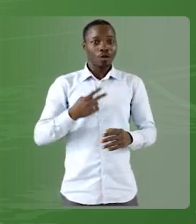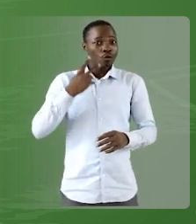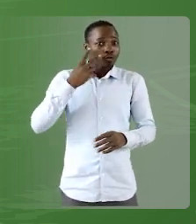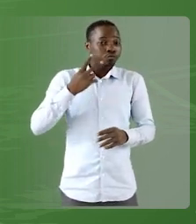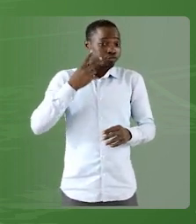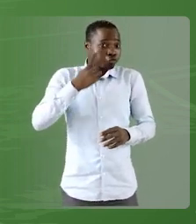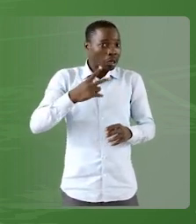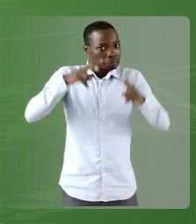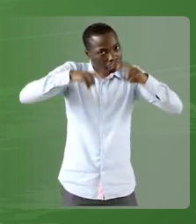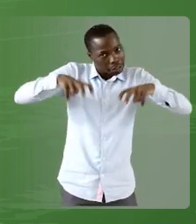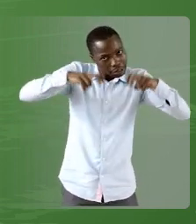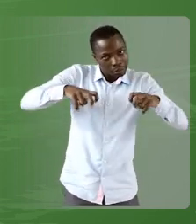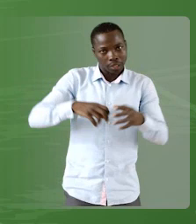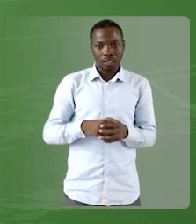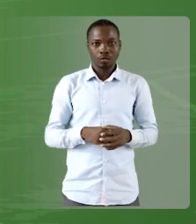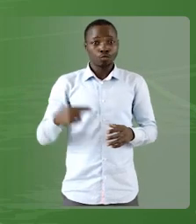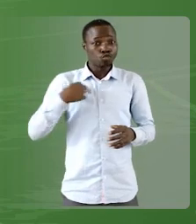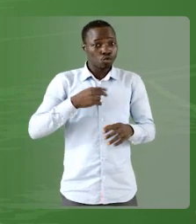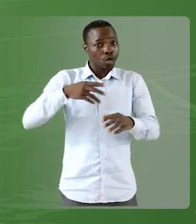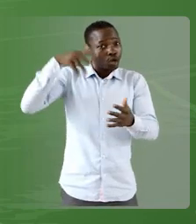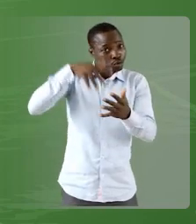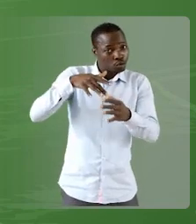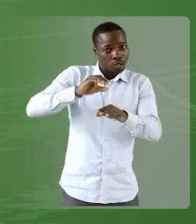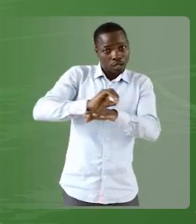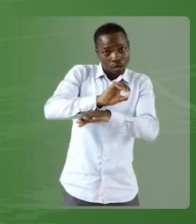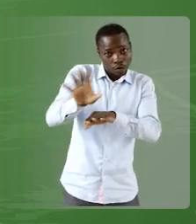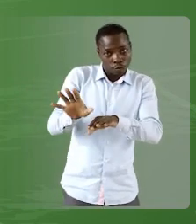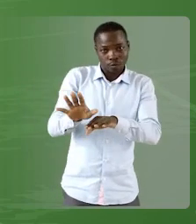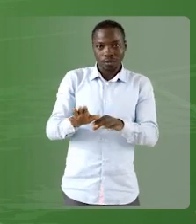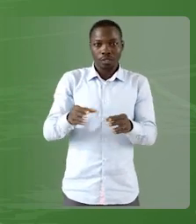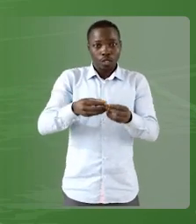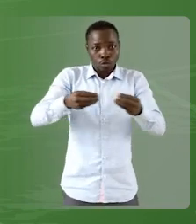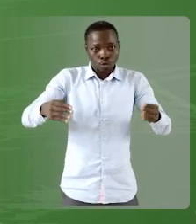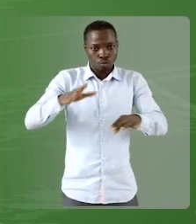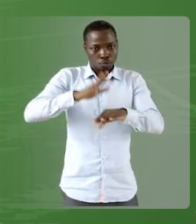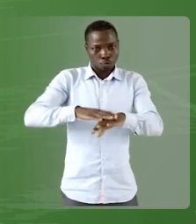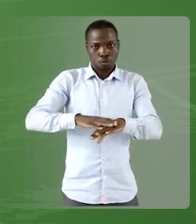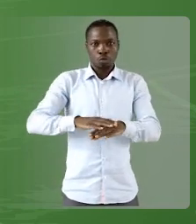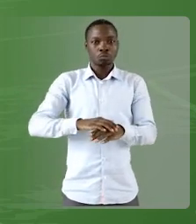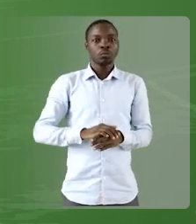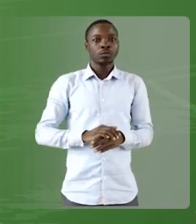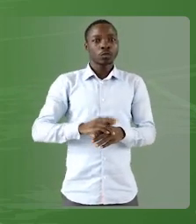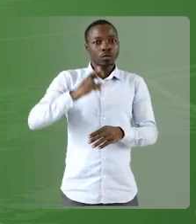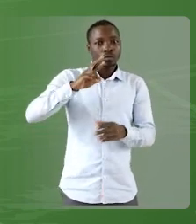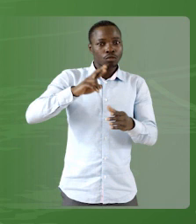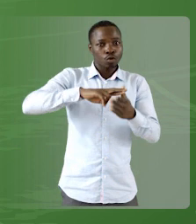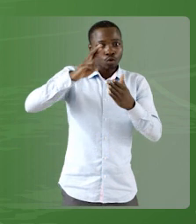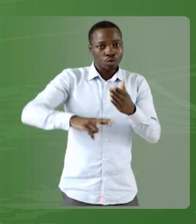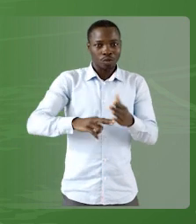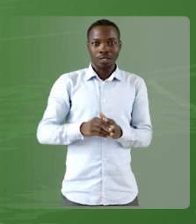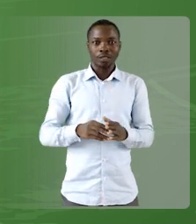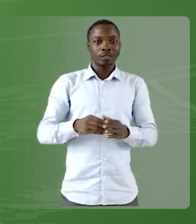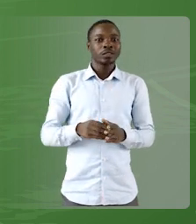d'expérience. On étudie l'influence des sols sur le rendement des plantes. Sur deux sols A et B, dont